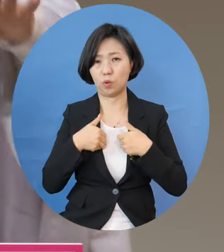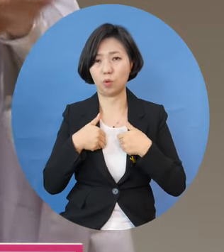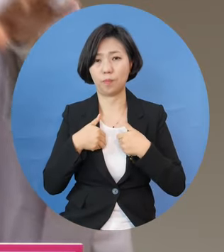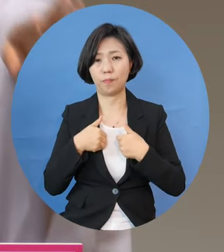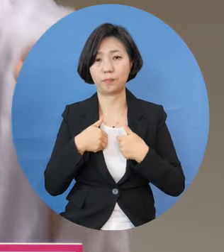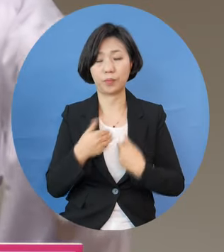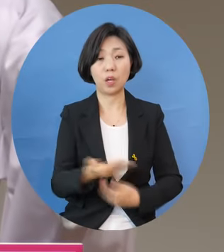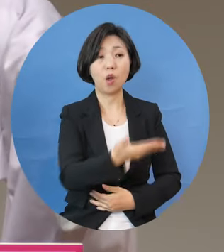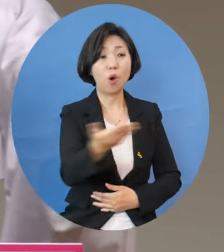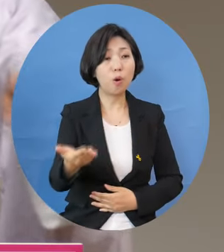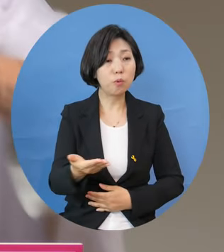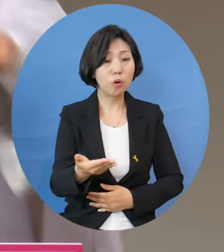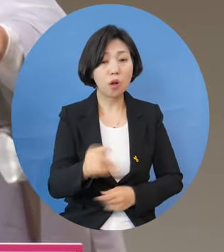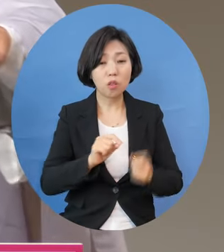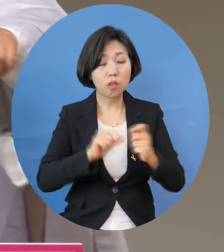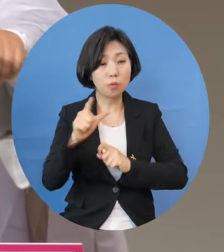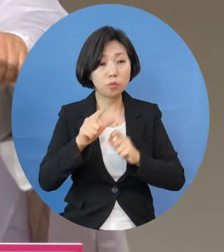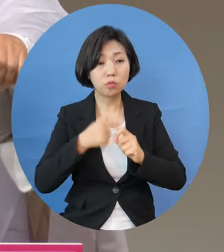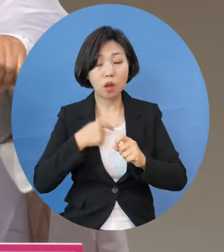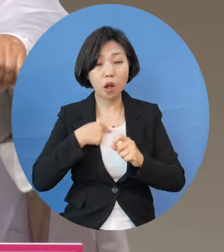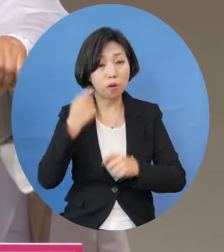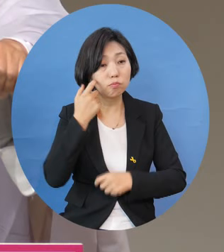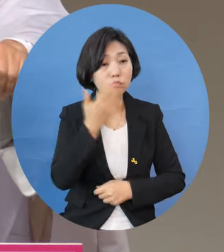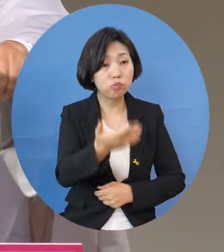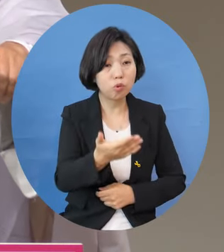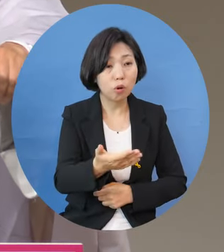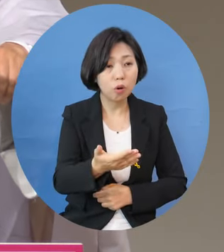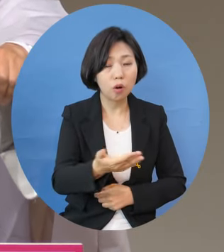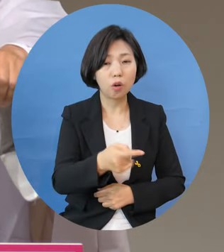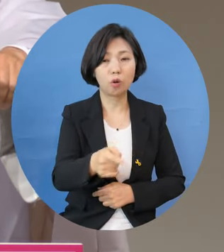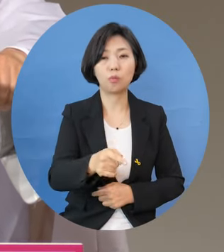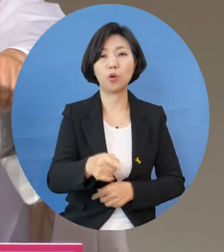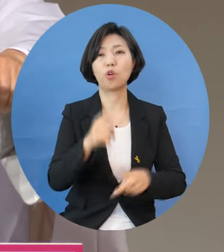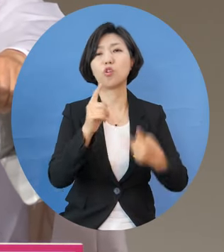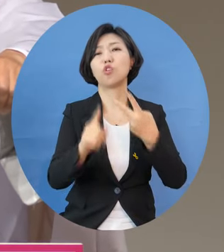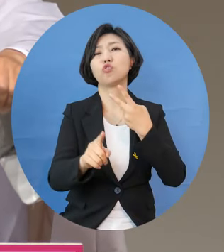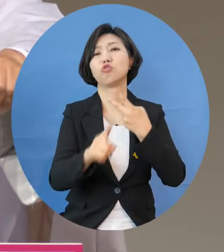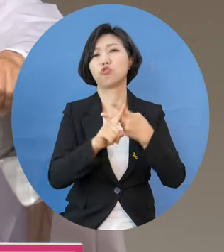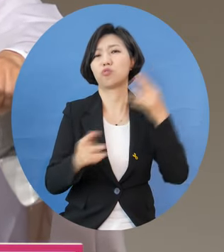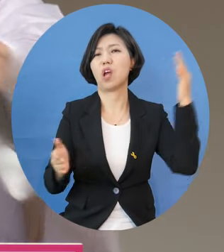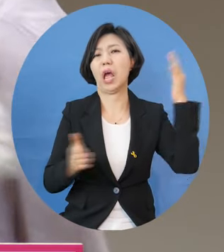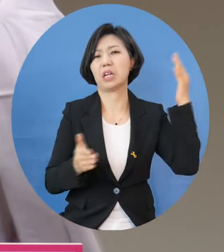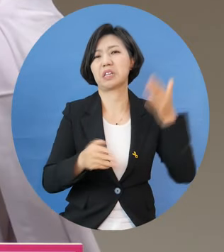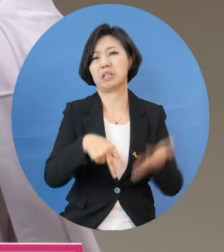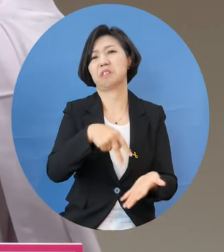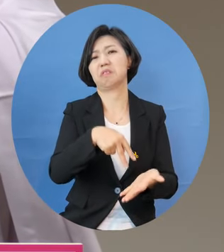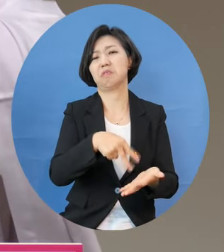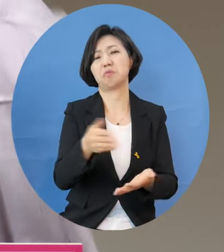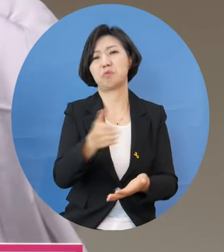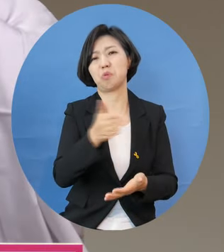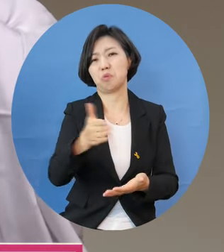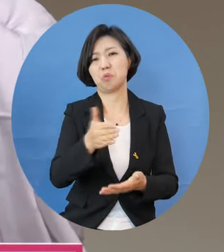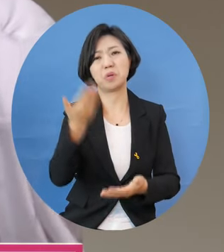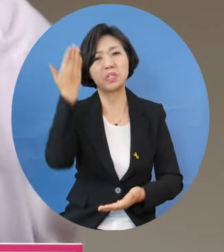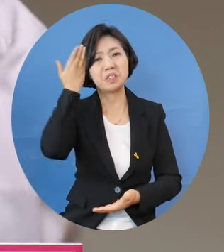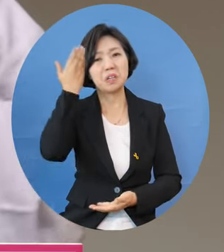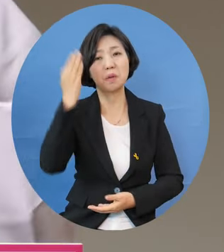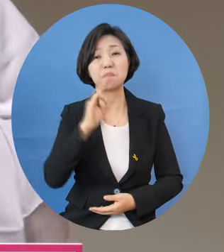다 학벌을 모으면 대학 나왔는데 내가 물어보면 중학교 수준도 안 돼요. 아시겠어요? 왜